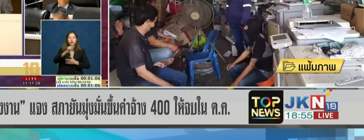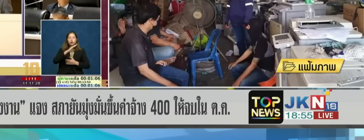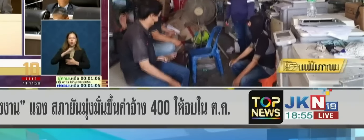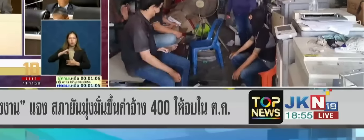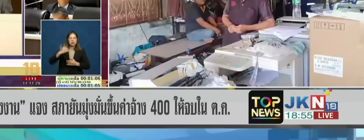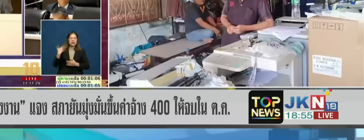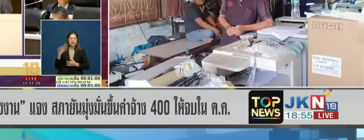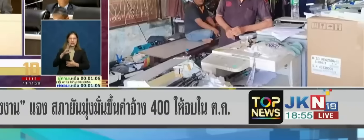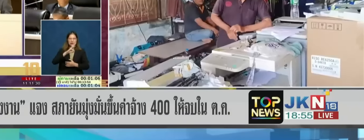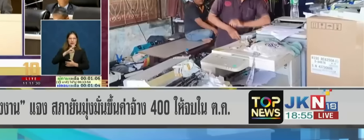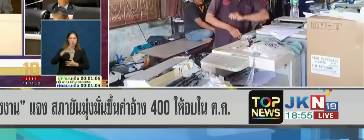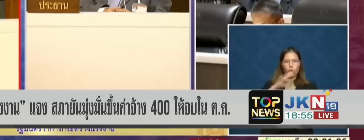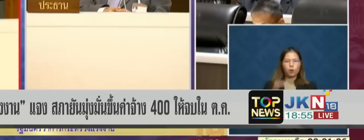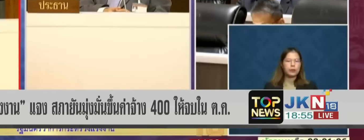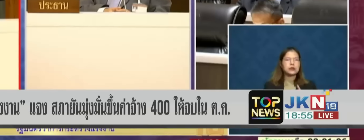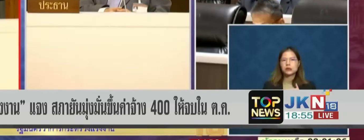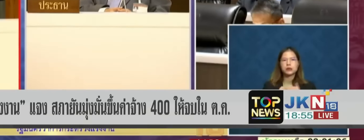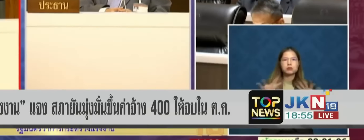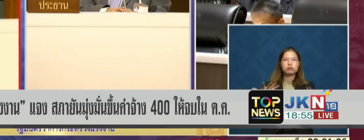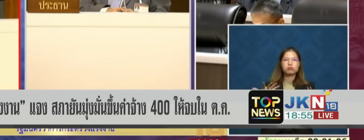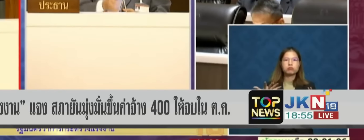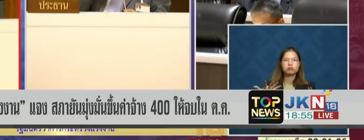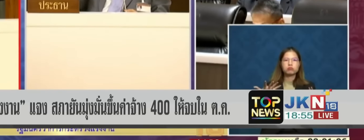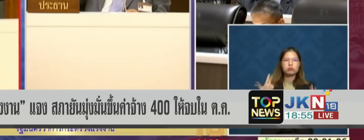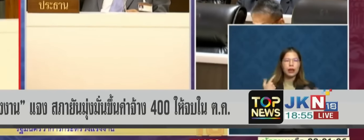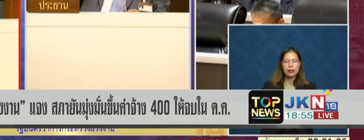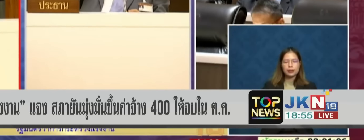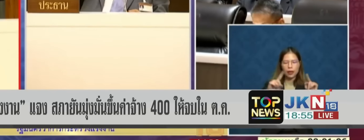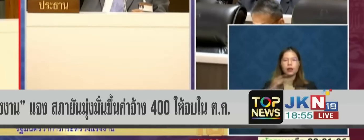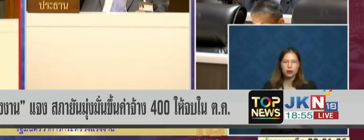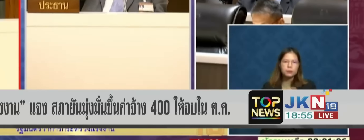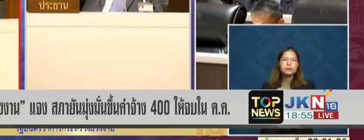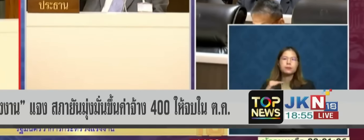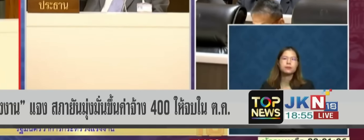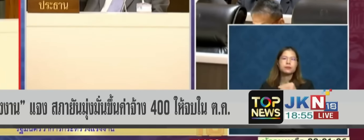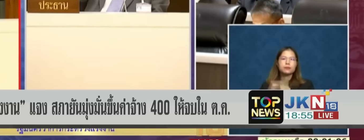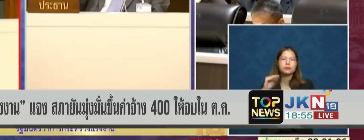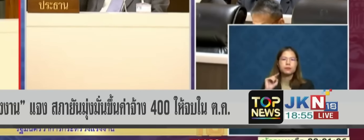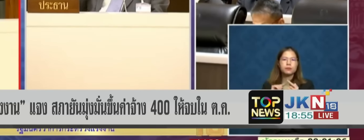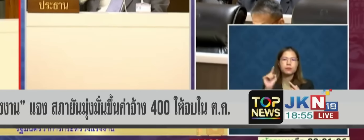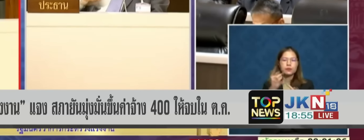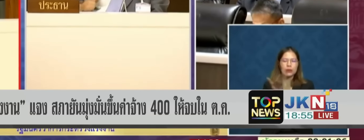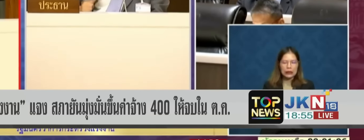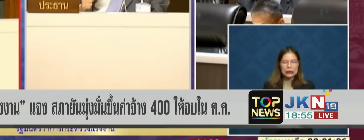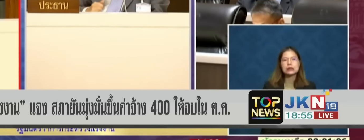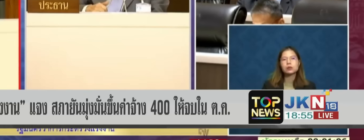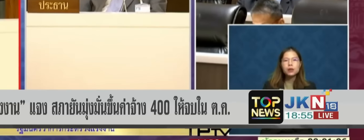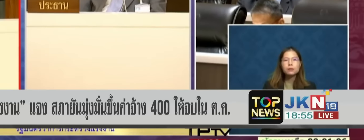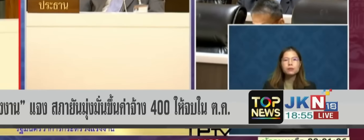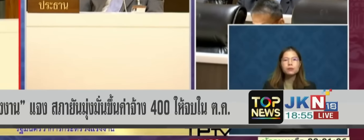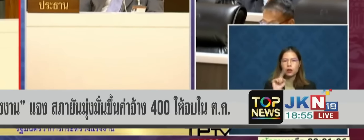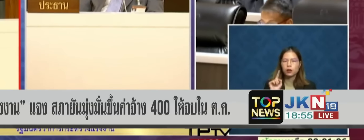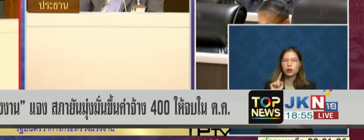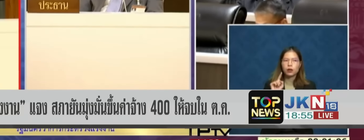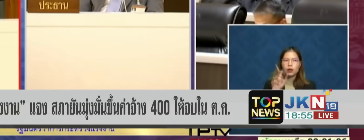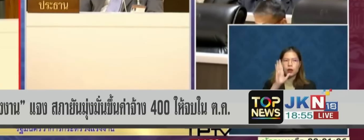600ก็ได้แต่ขอให้มีความก้าวหน้าในการขึ้นอัตราค่าแรงขั้นต่ำที่